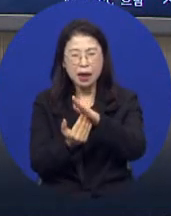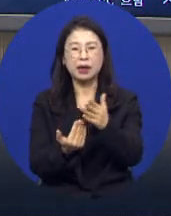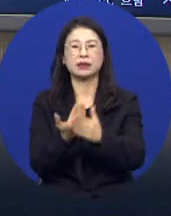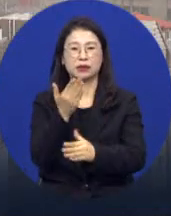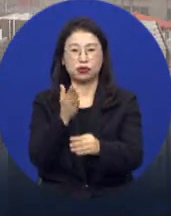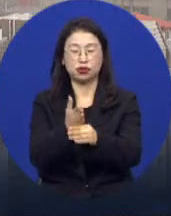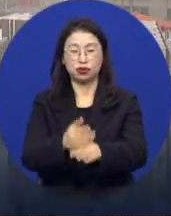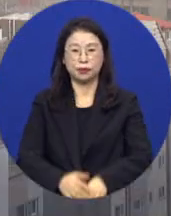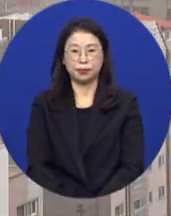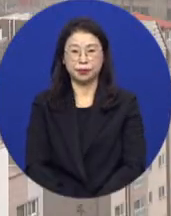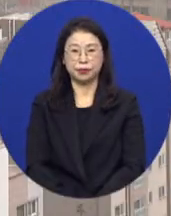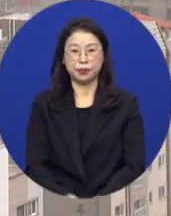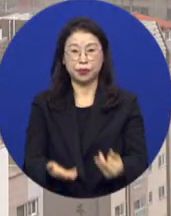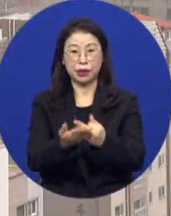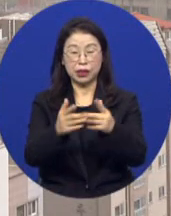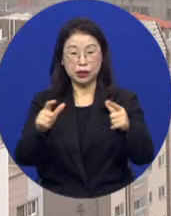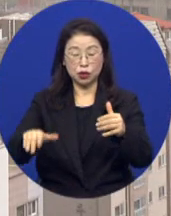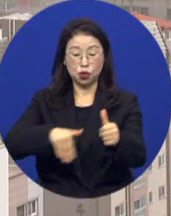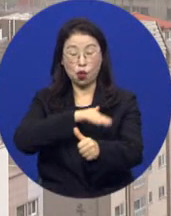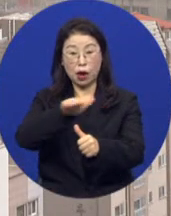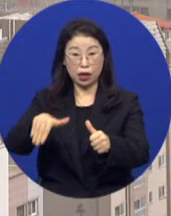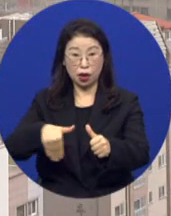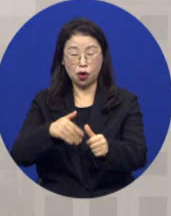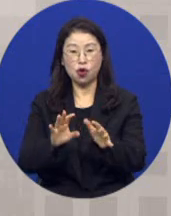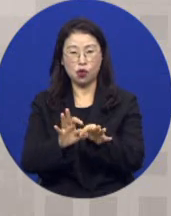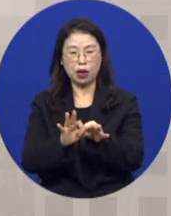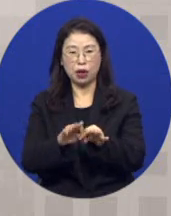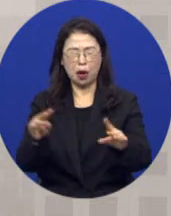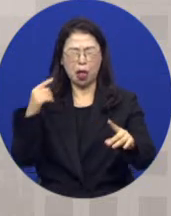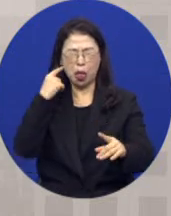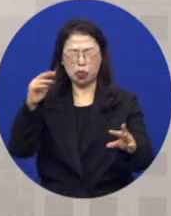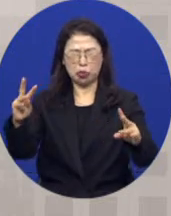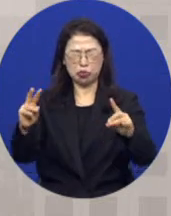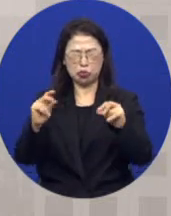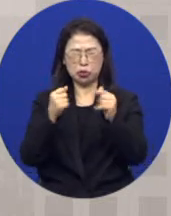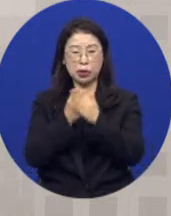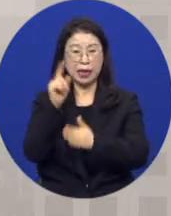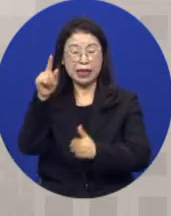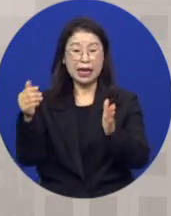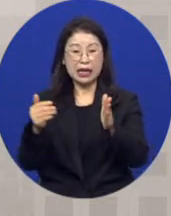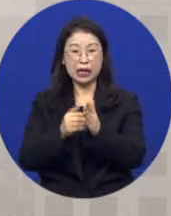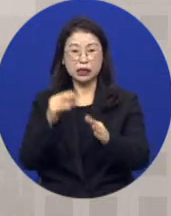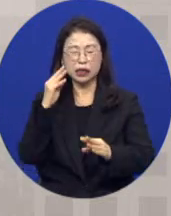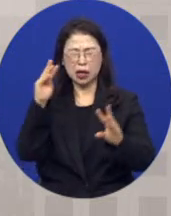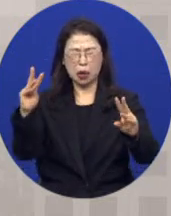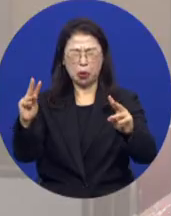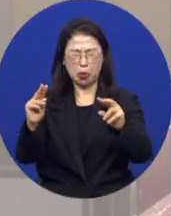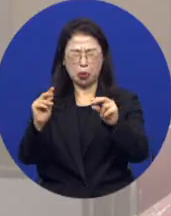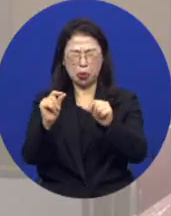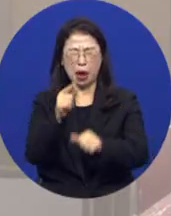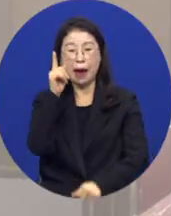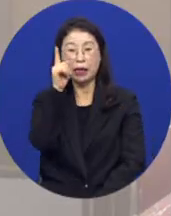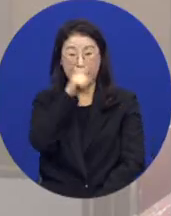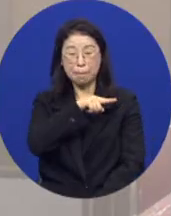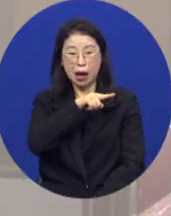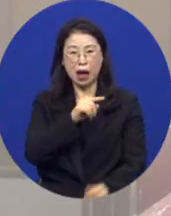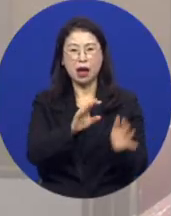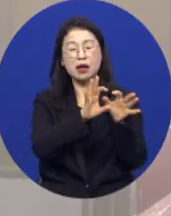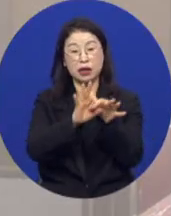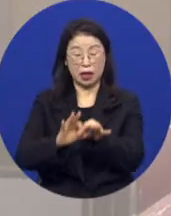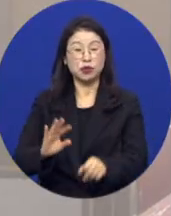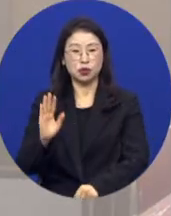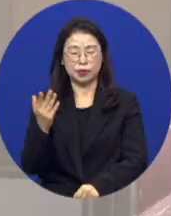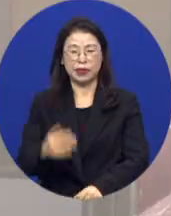발생하고 있습니다. 제주도 보건환경연구원은 황사의 영향으로 내일까지 미세먼지 농도가 매우 나쁨 수준을 유지할